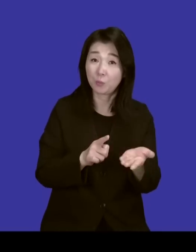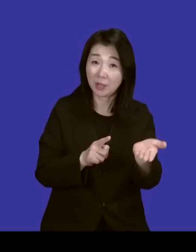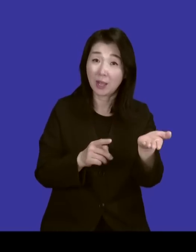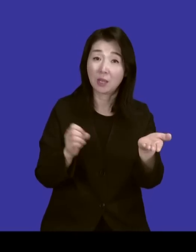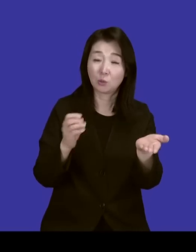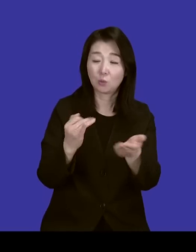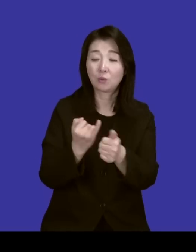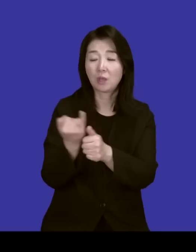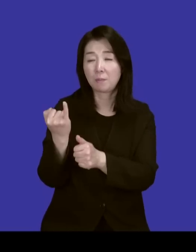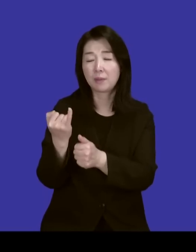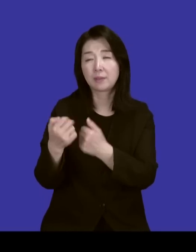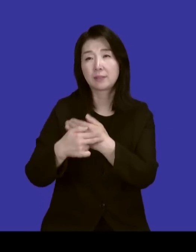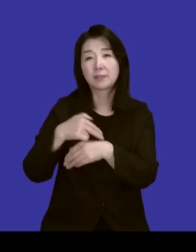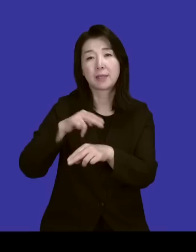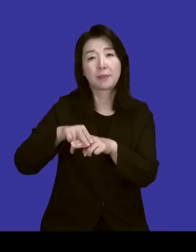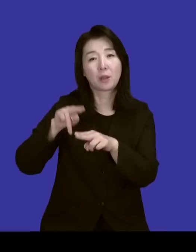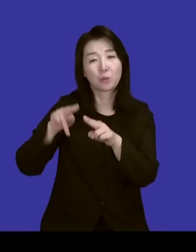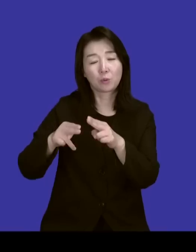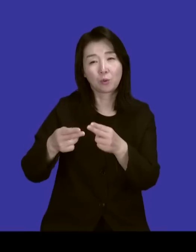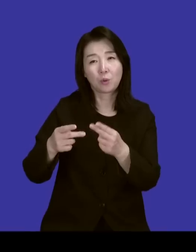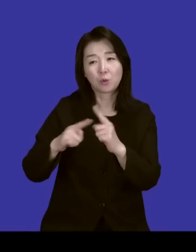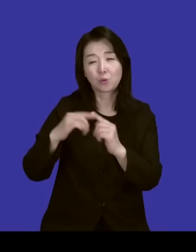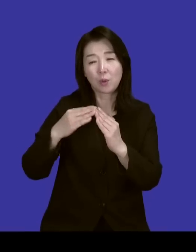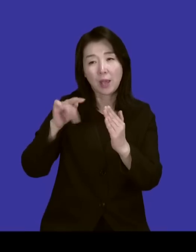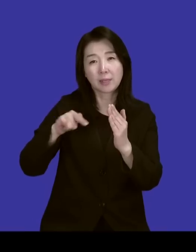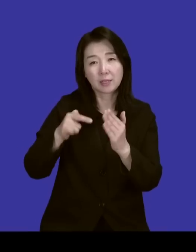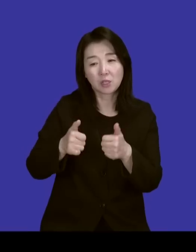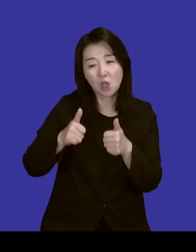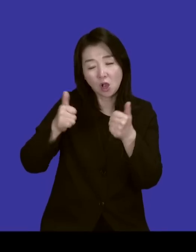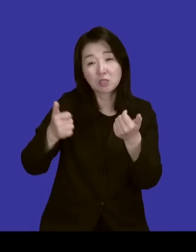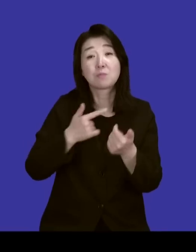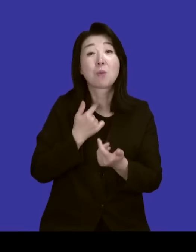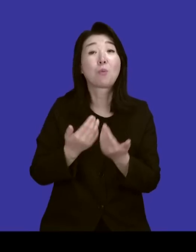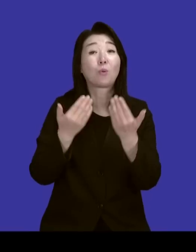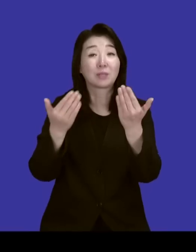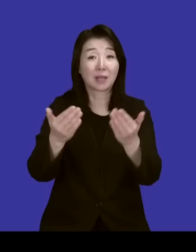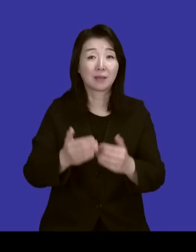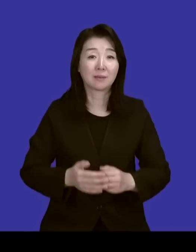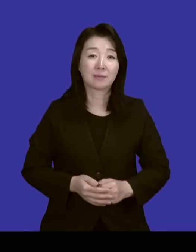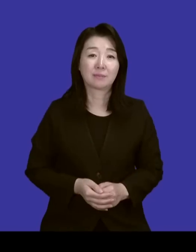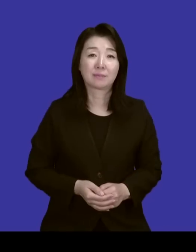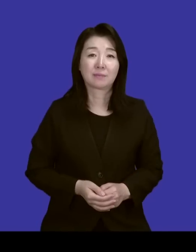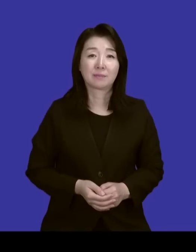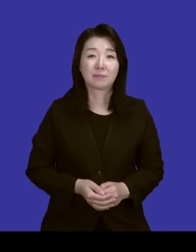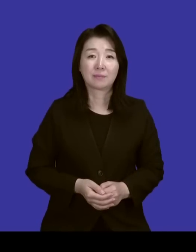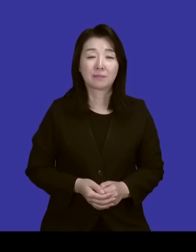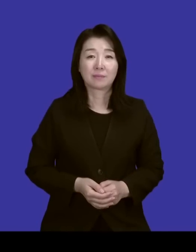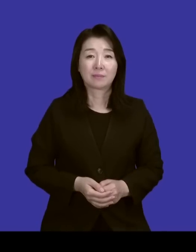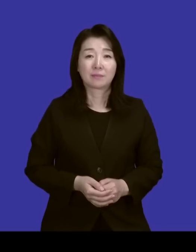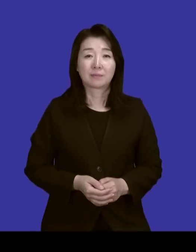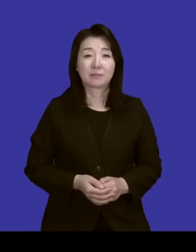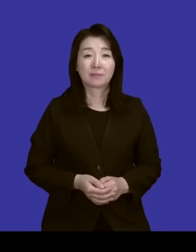분은 좀 내려놓고 예. 교회에서 열심히 봉사하시던 분이었는데 네. 한 번은